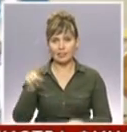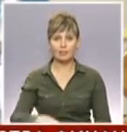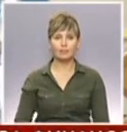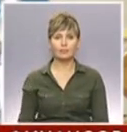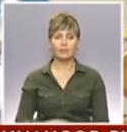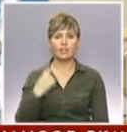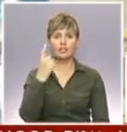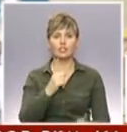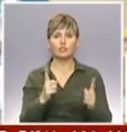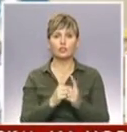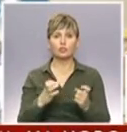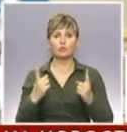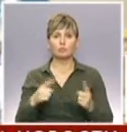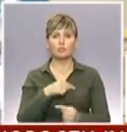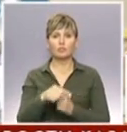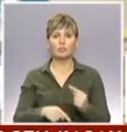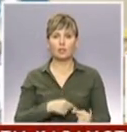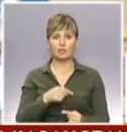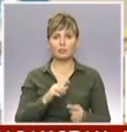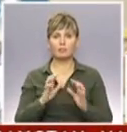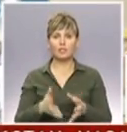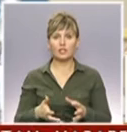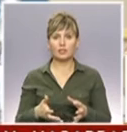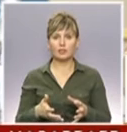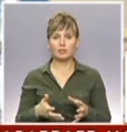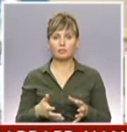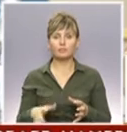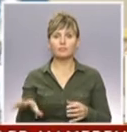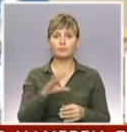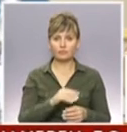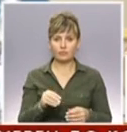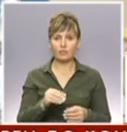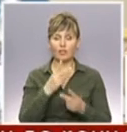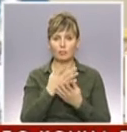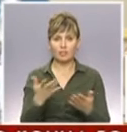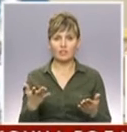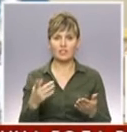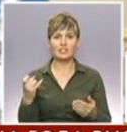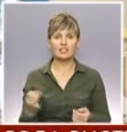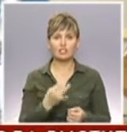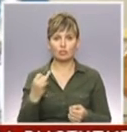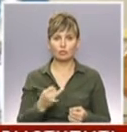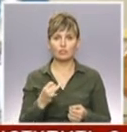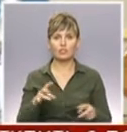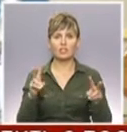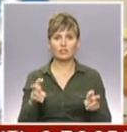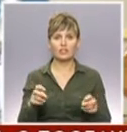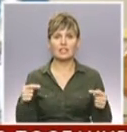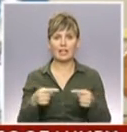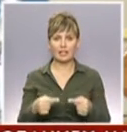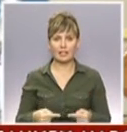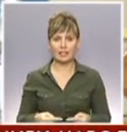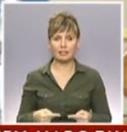Личные встречи с крупнейшими бизнесменами мира, они все проявили заинтересованность, назвали